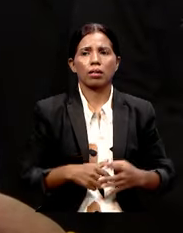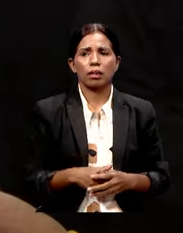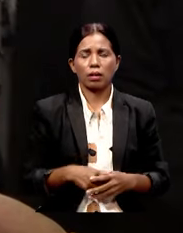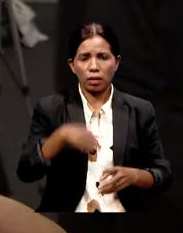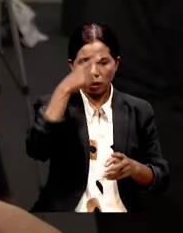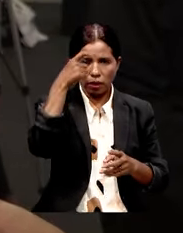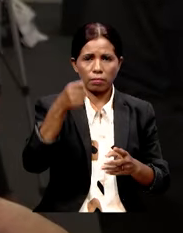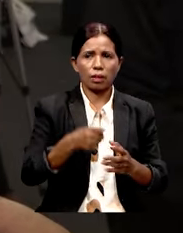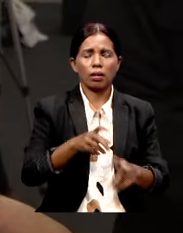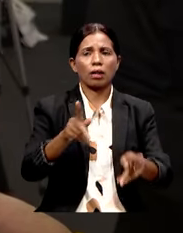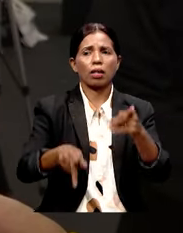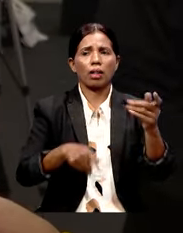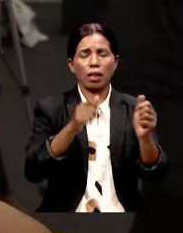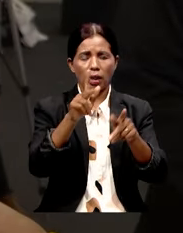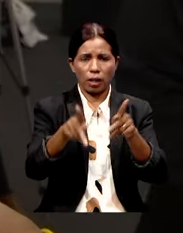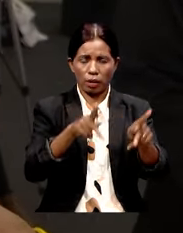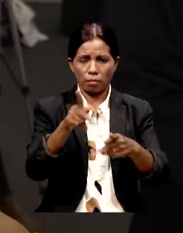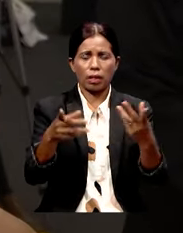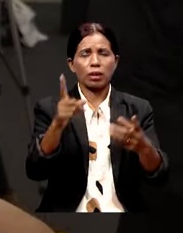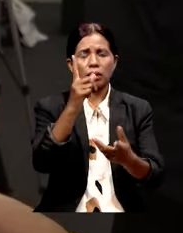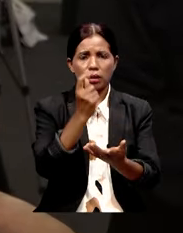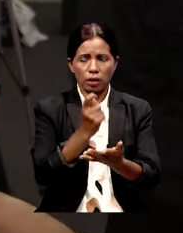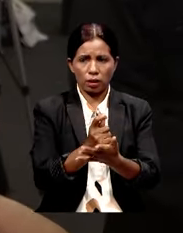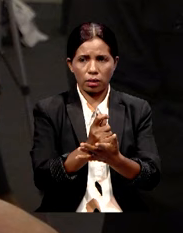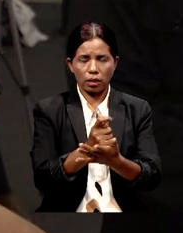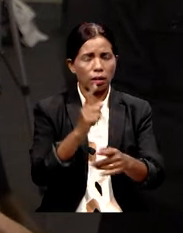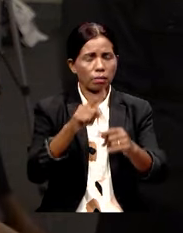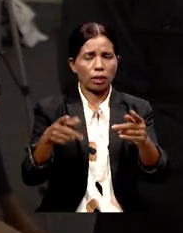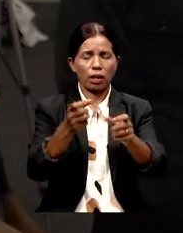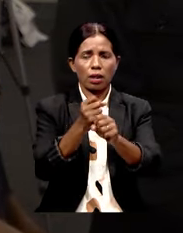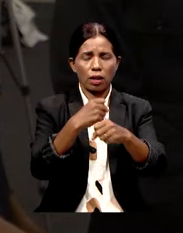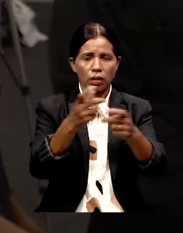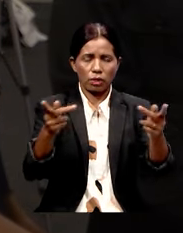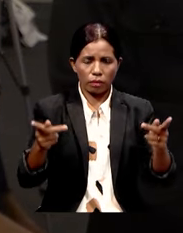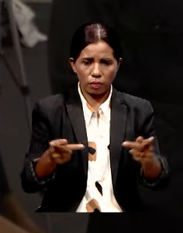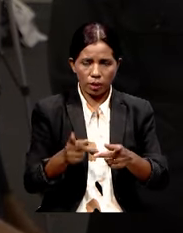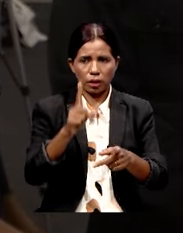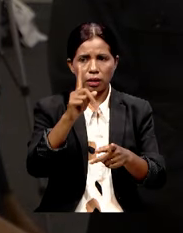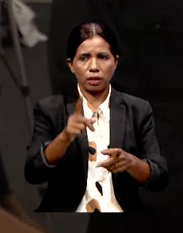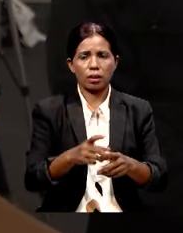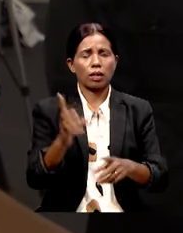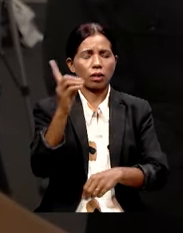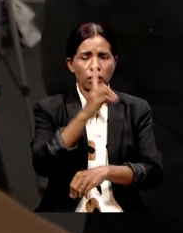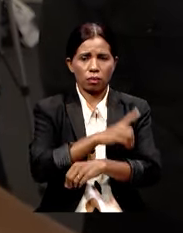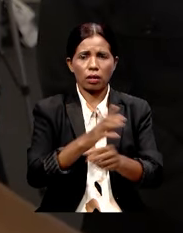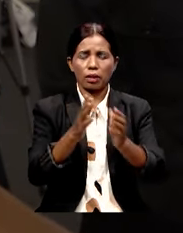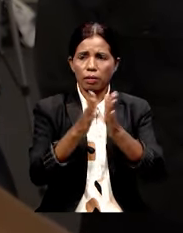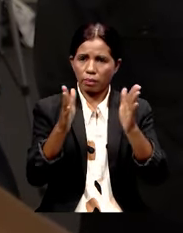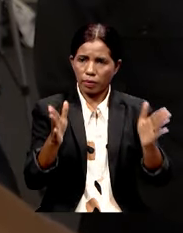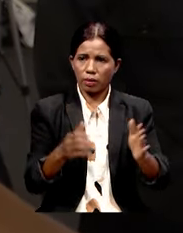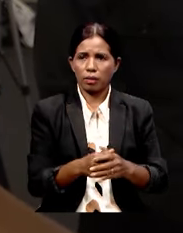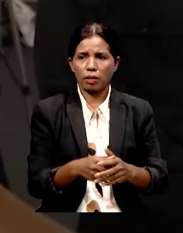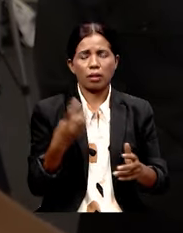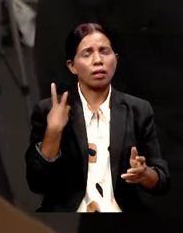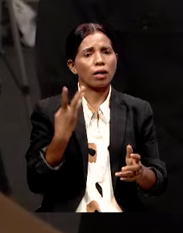tamba emar rihun resi Jelabel hal yang fatih ini, ini pas alturan nama ya tan lorong ini pot nih. Tapi nih